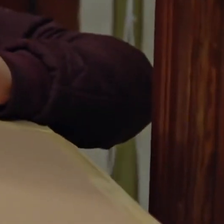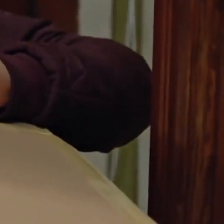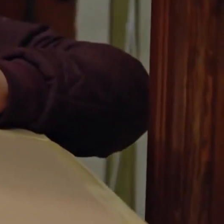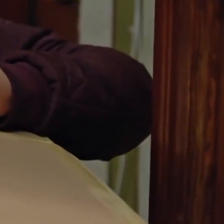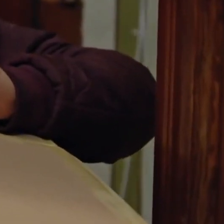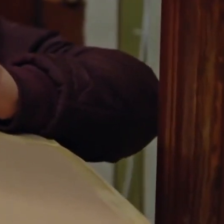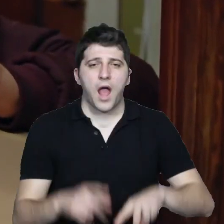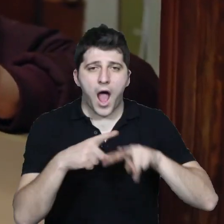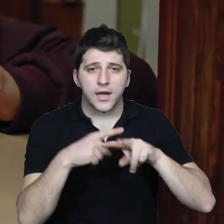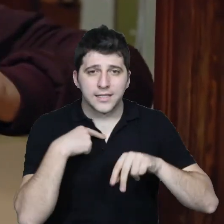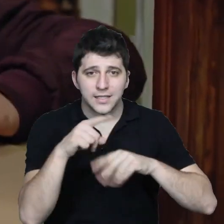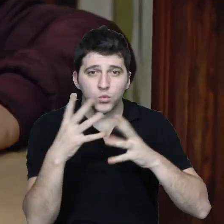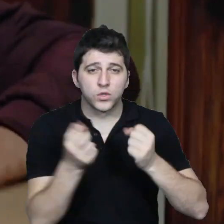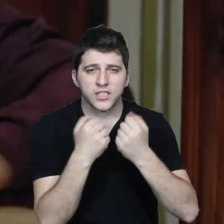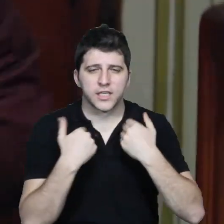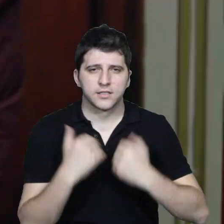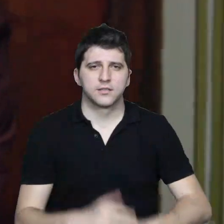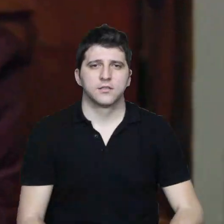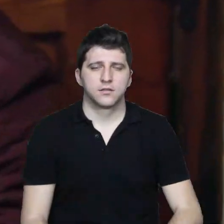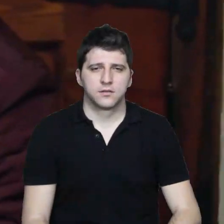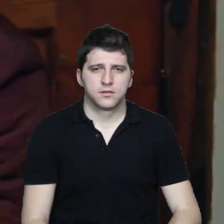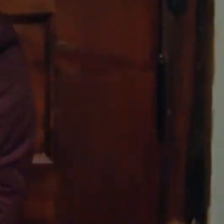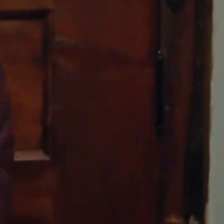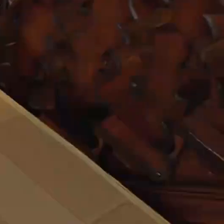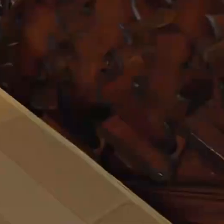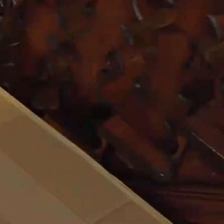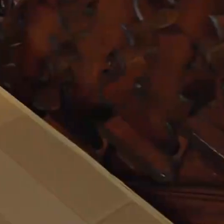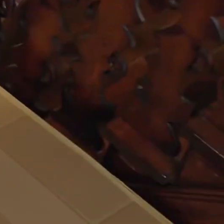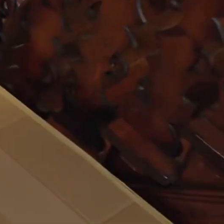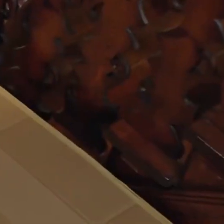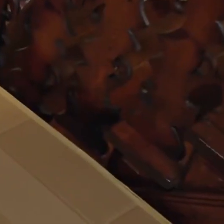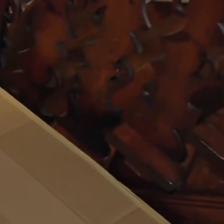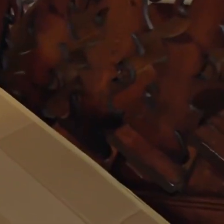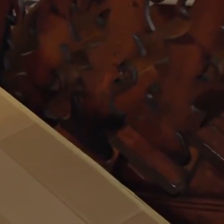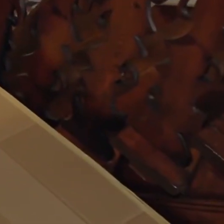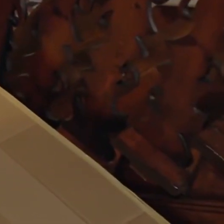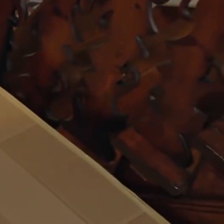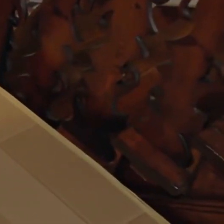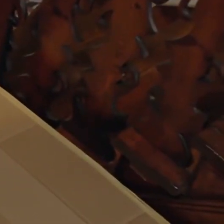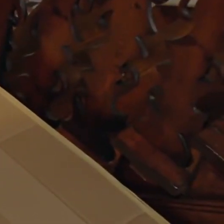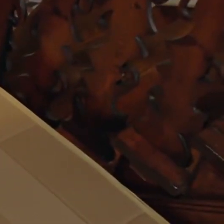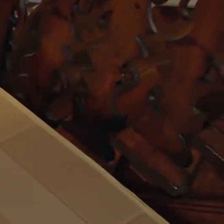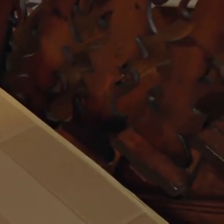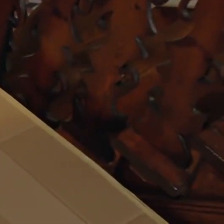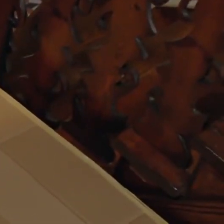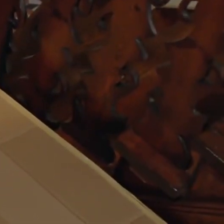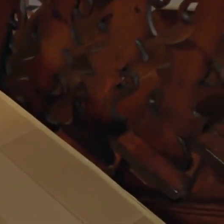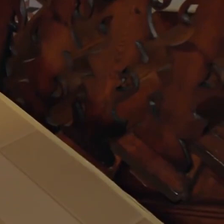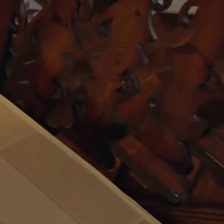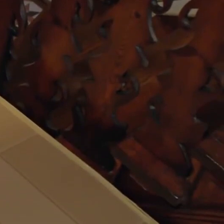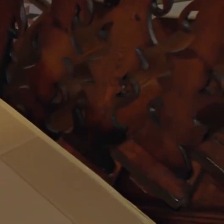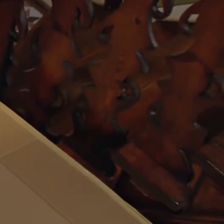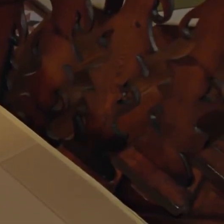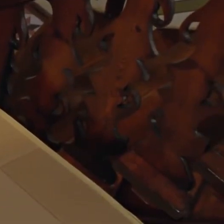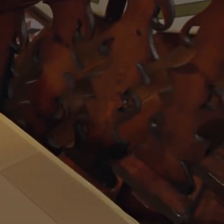Arda, biz seni kurtaracağız. Kapağı vurup kalktı. Bandı cebine soktu. Yukarıyı kollayıp cep telefonunu çıkardı.